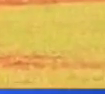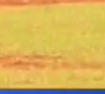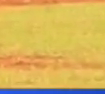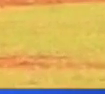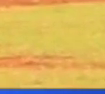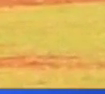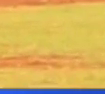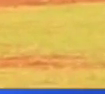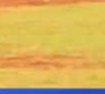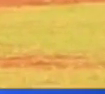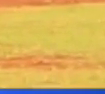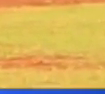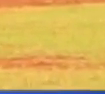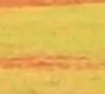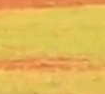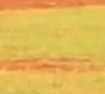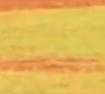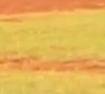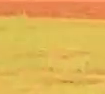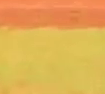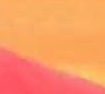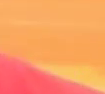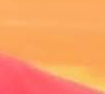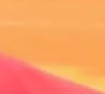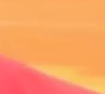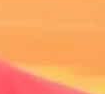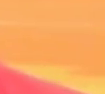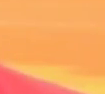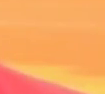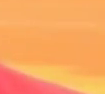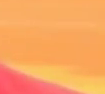Vilabu